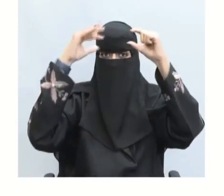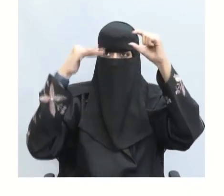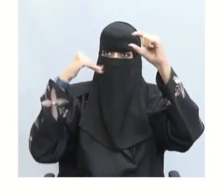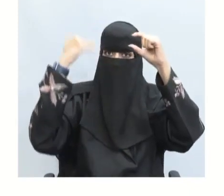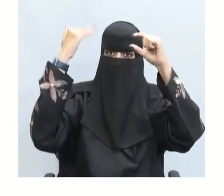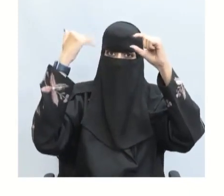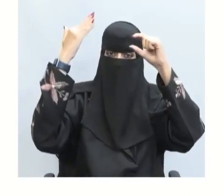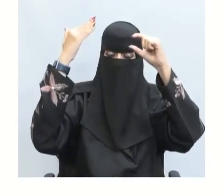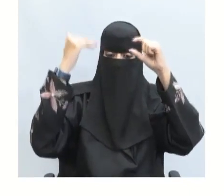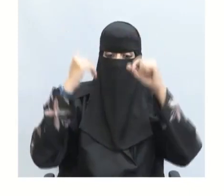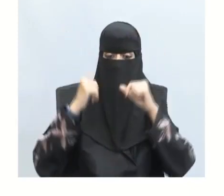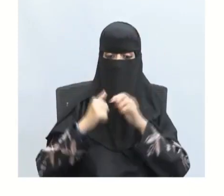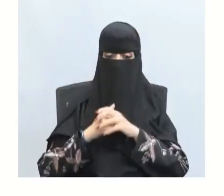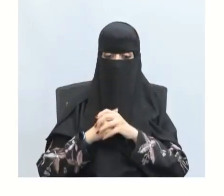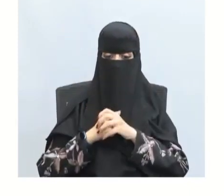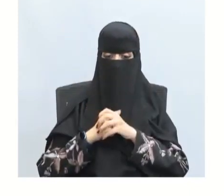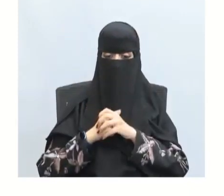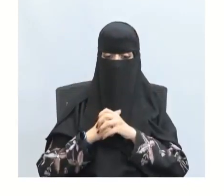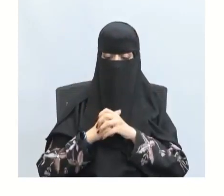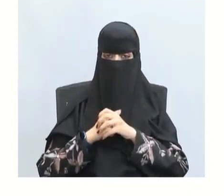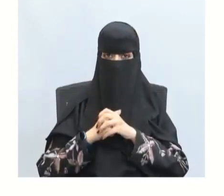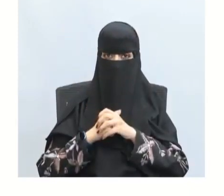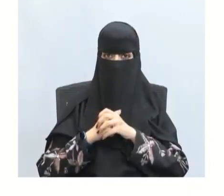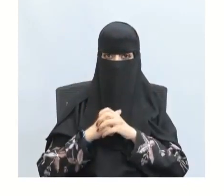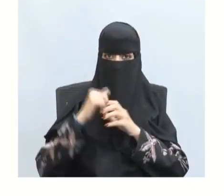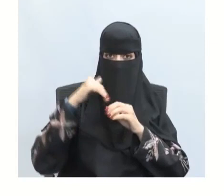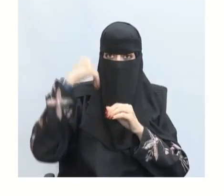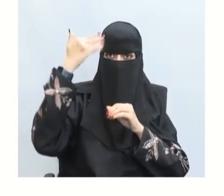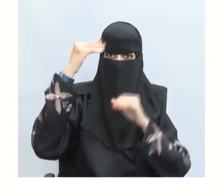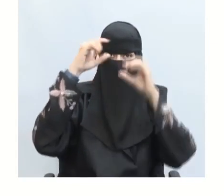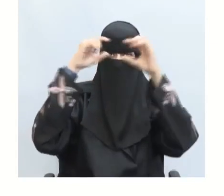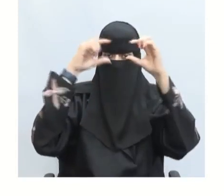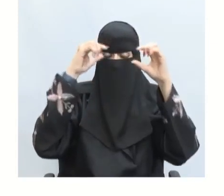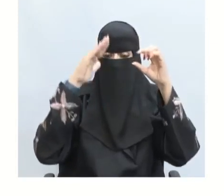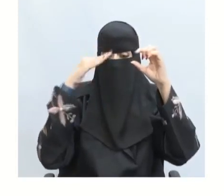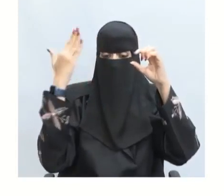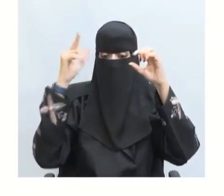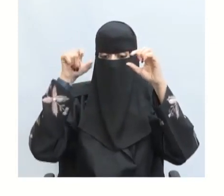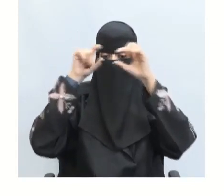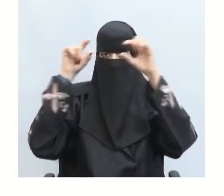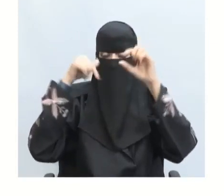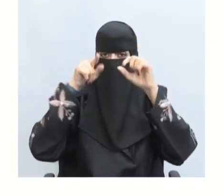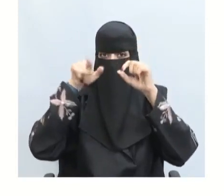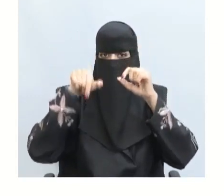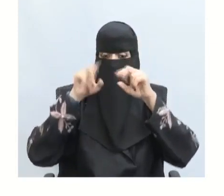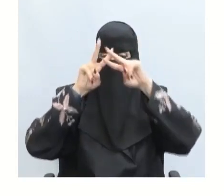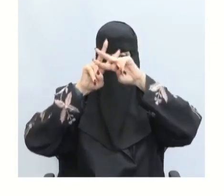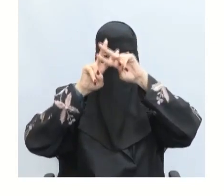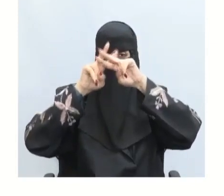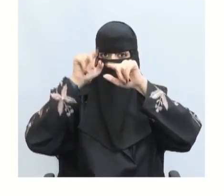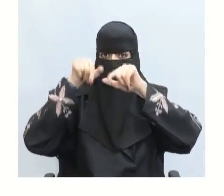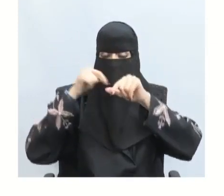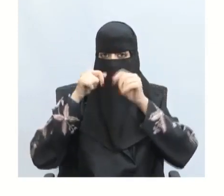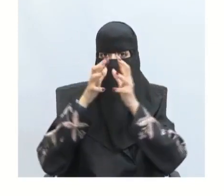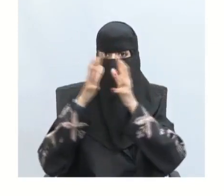والعمالقه الحمراء الضخمه في اعلى يمين المخطط وهي نجوم